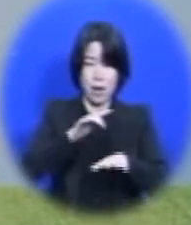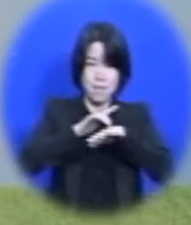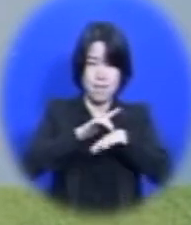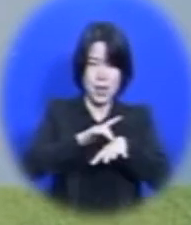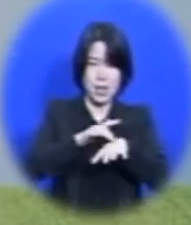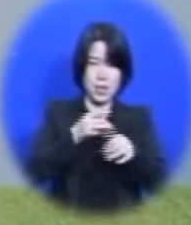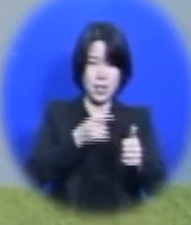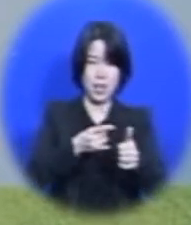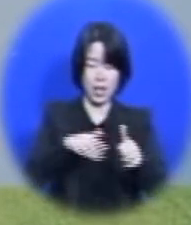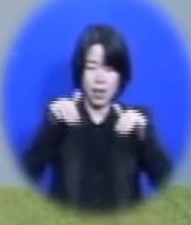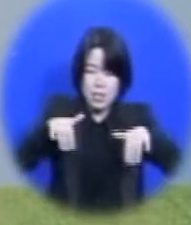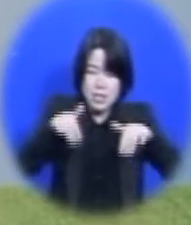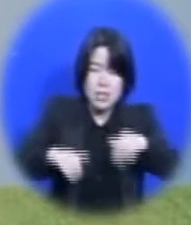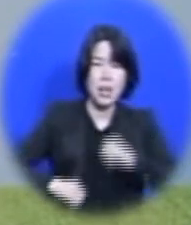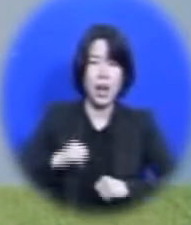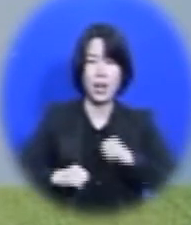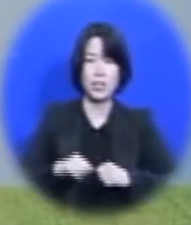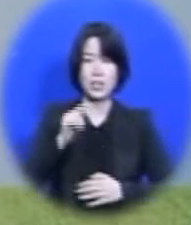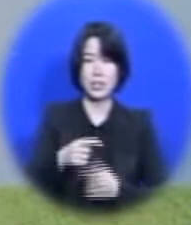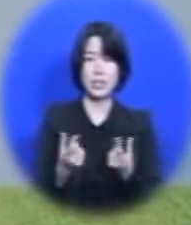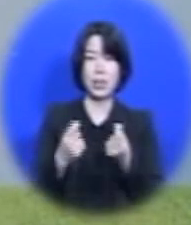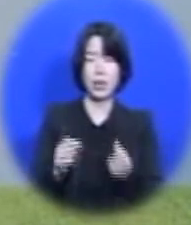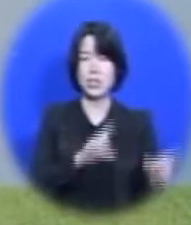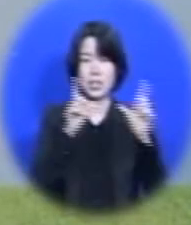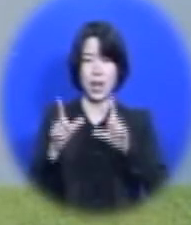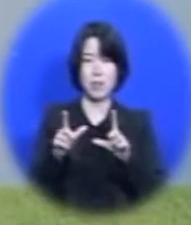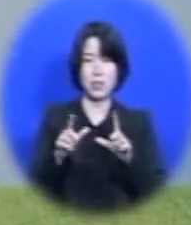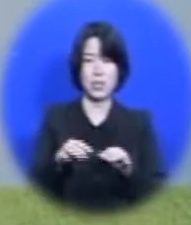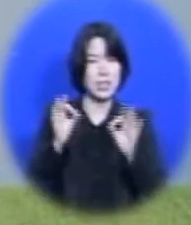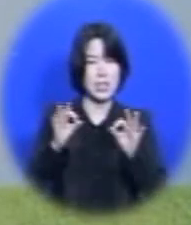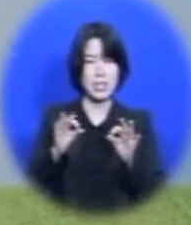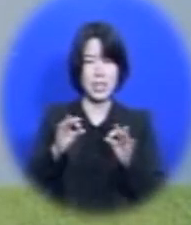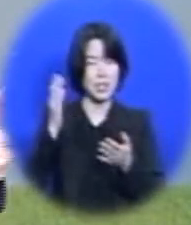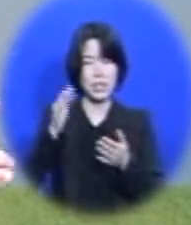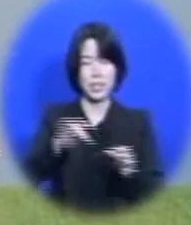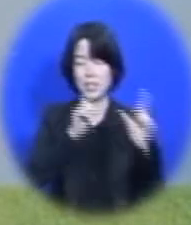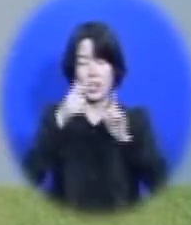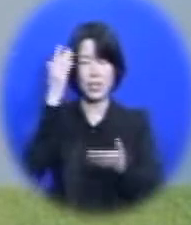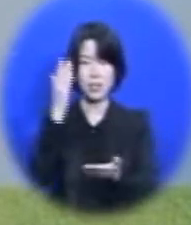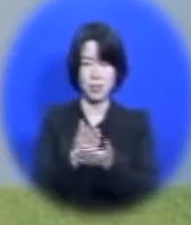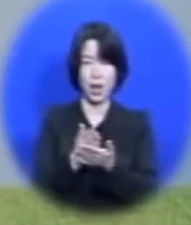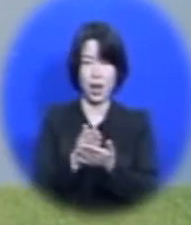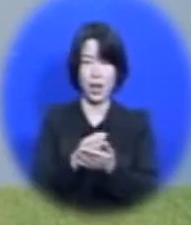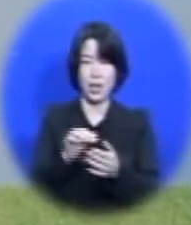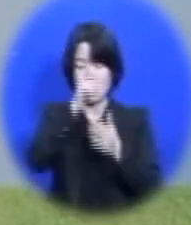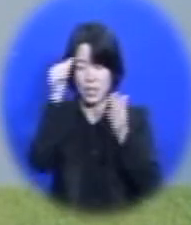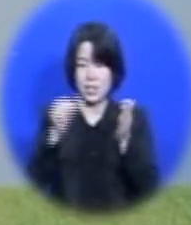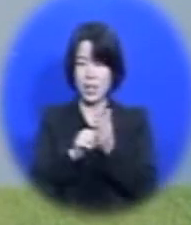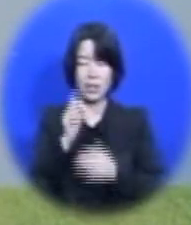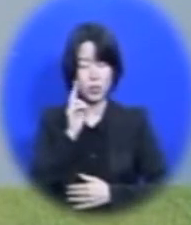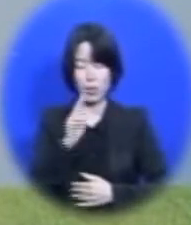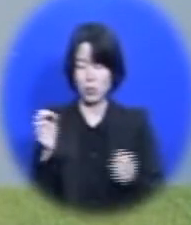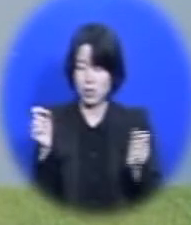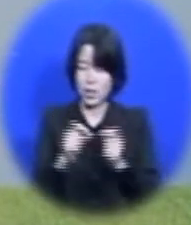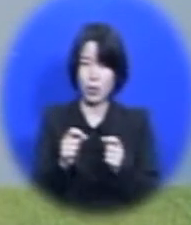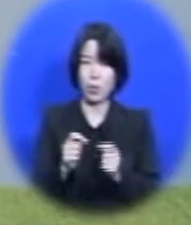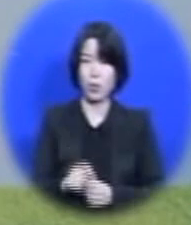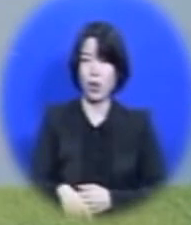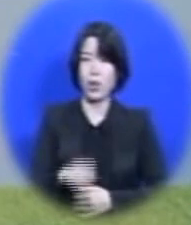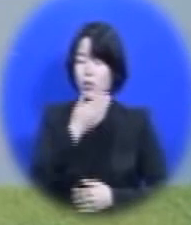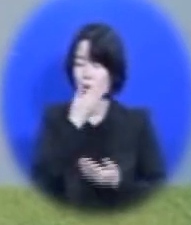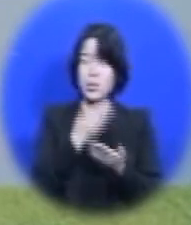마귀에게 종노릇하는 그런 삶을 제발 살지 말고 인생은 너무 짧고 너무 귀하다. 한 번밖에